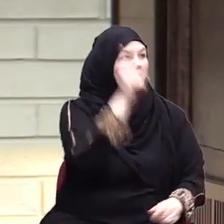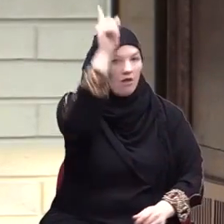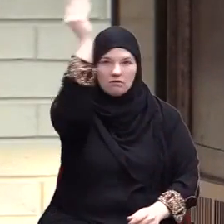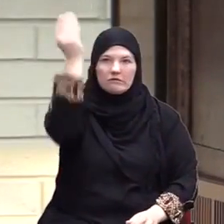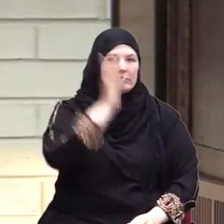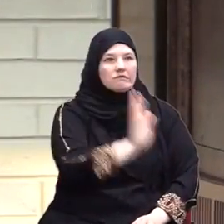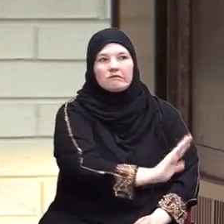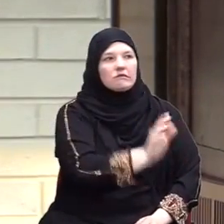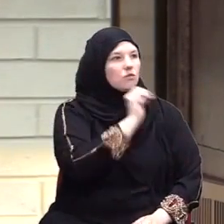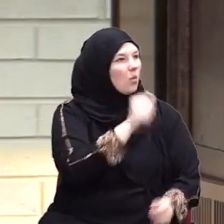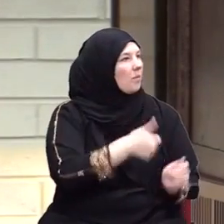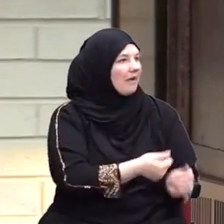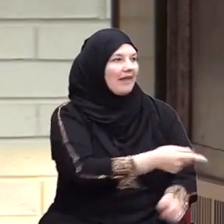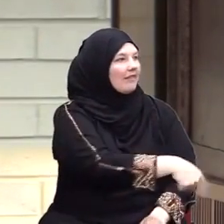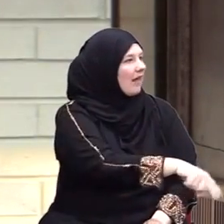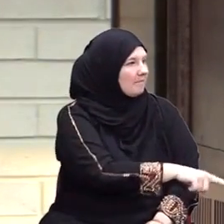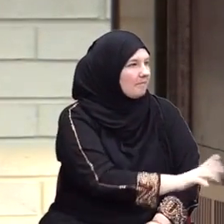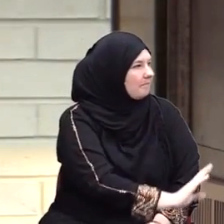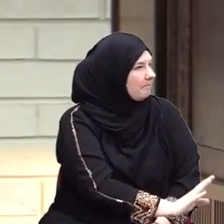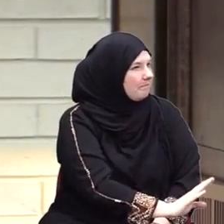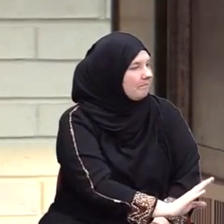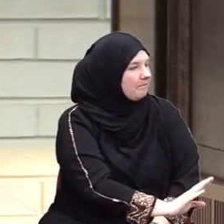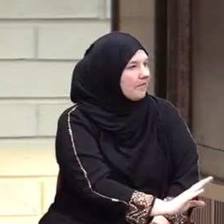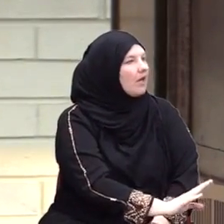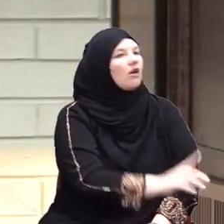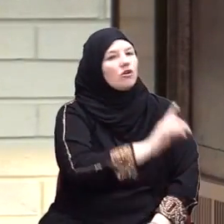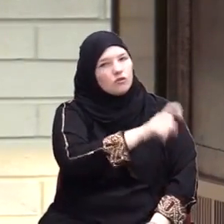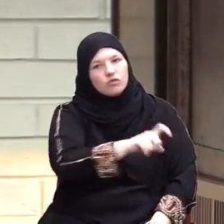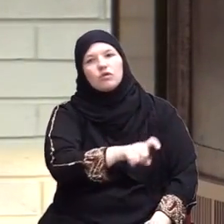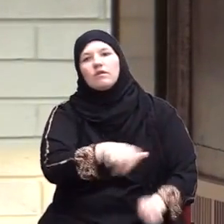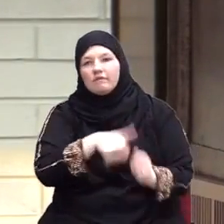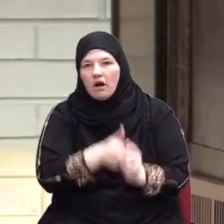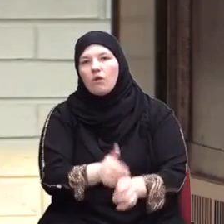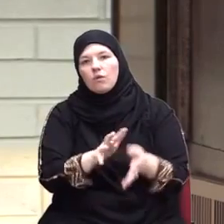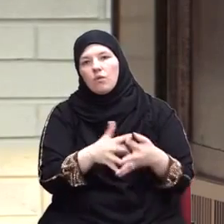وَلَا تُطِعْ مَنْ اتَّبَعَ هَوَاهُ.